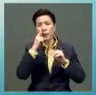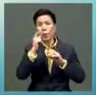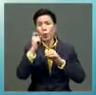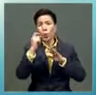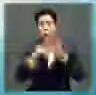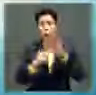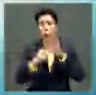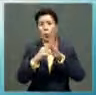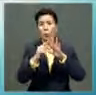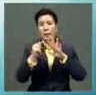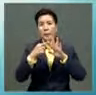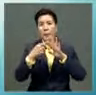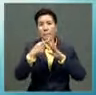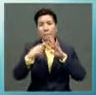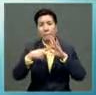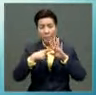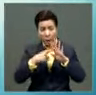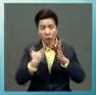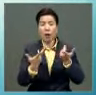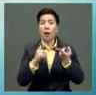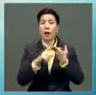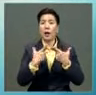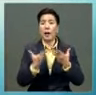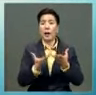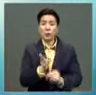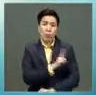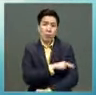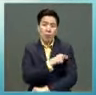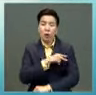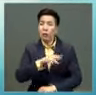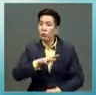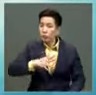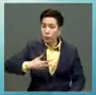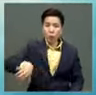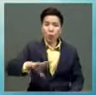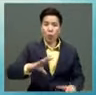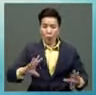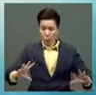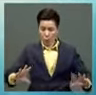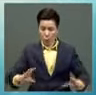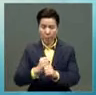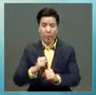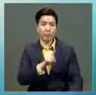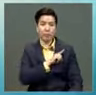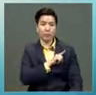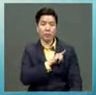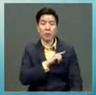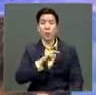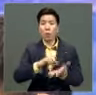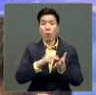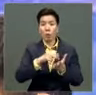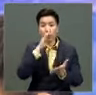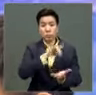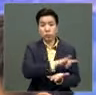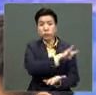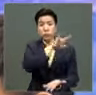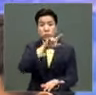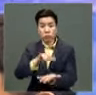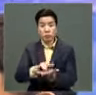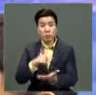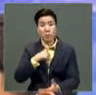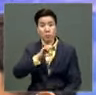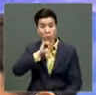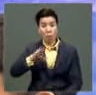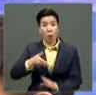ทราบข้อมูลทางสาธารณสุขทางพื้นที่สรุปแล้วทั้งหมดต้องร่วมกันรับผิดชอบ คือการเข้ามาลักษณะนี้นี่คือได้มีการแจ้